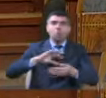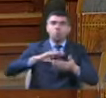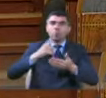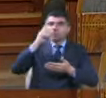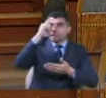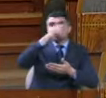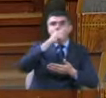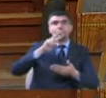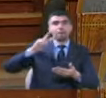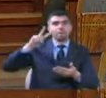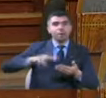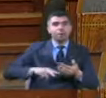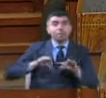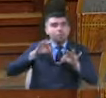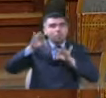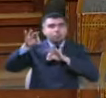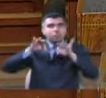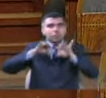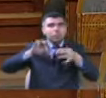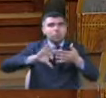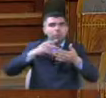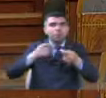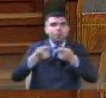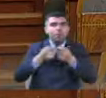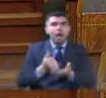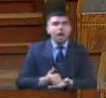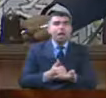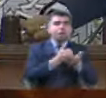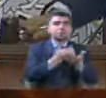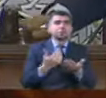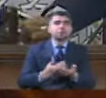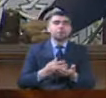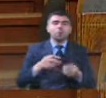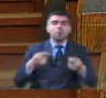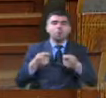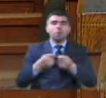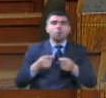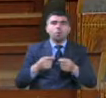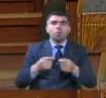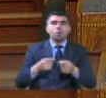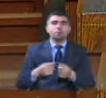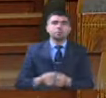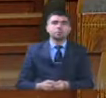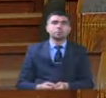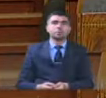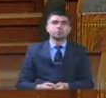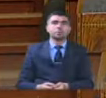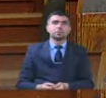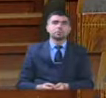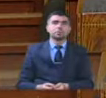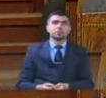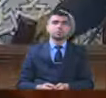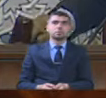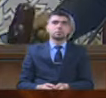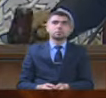الظواهر، فما هي التدابير المتخذة لتحقيق هذا المبتغى؟ في غياب السيد الرئيس إذا سمحتي لي ضمن شوية